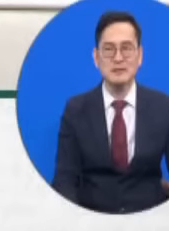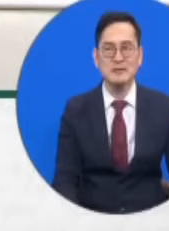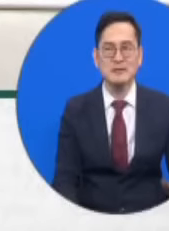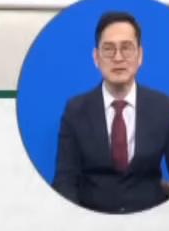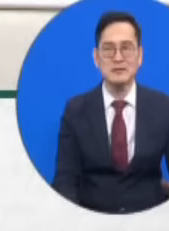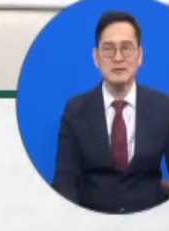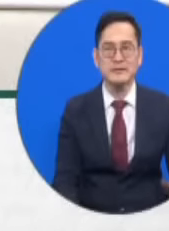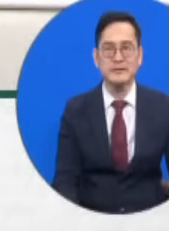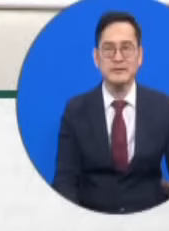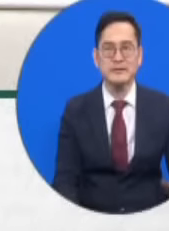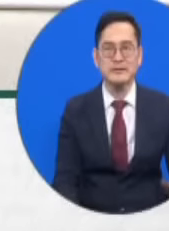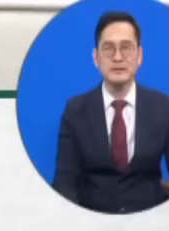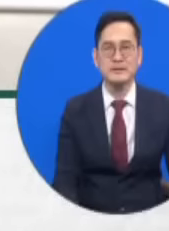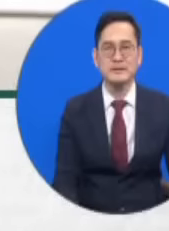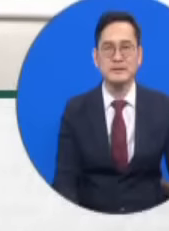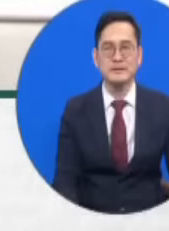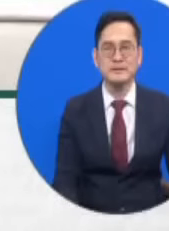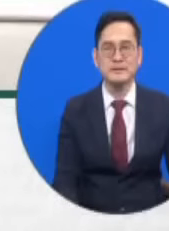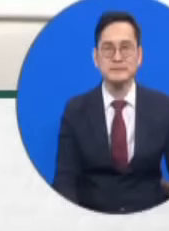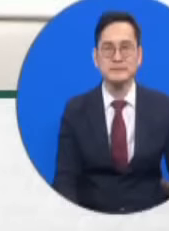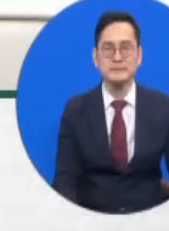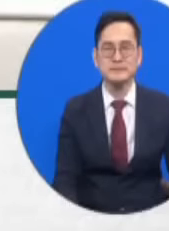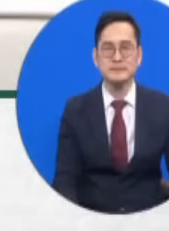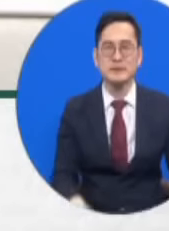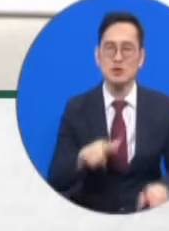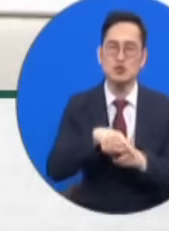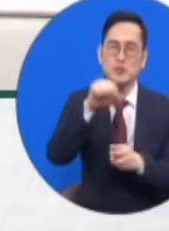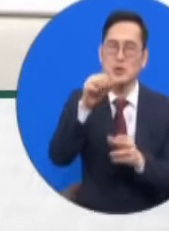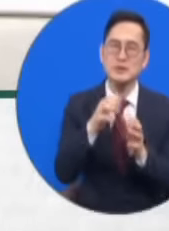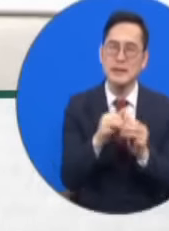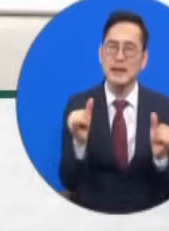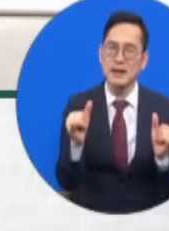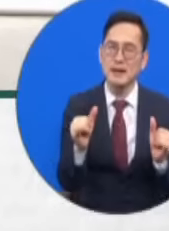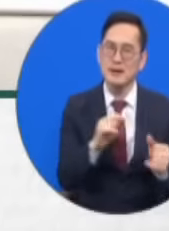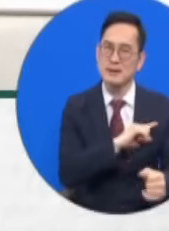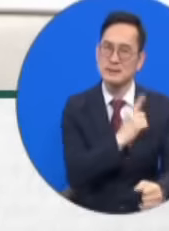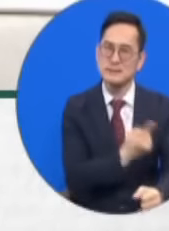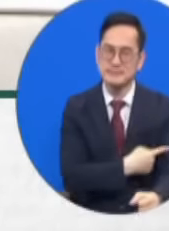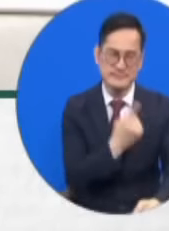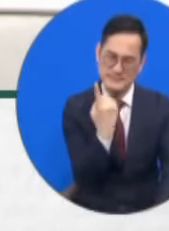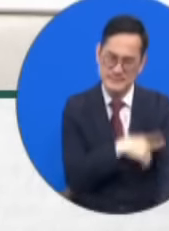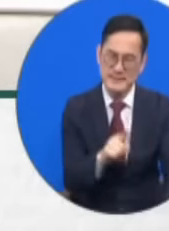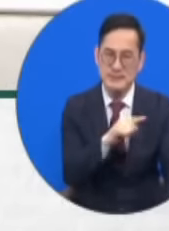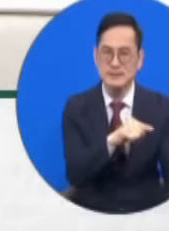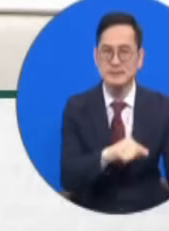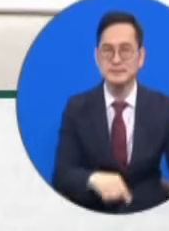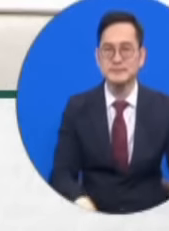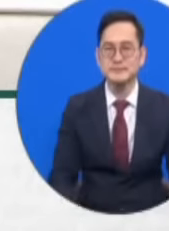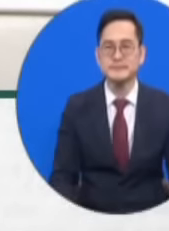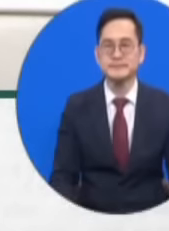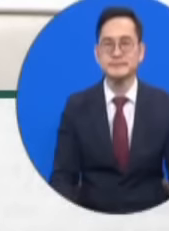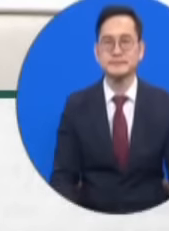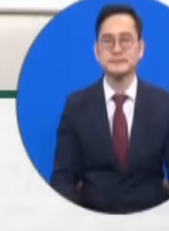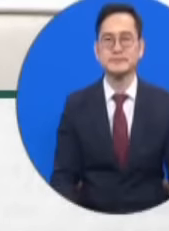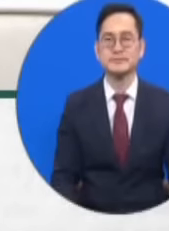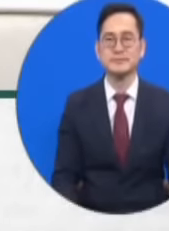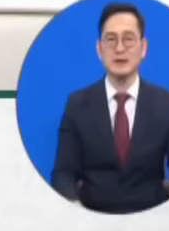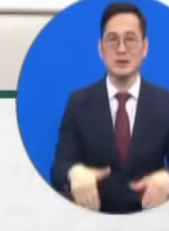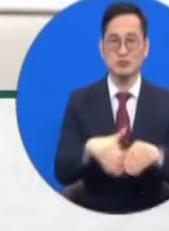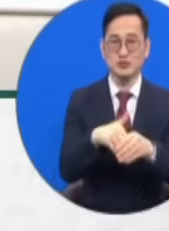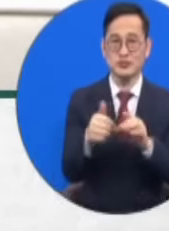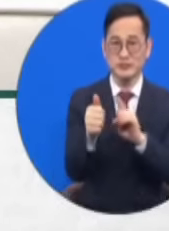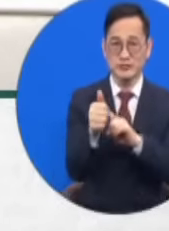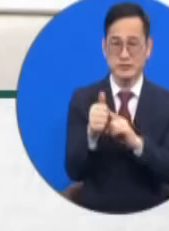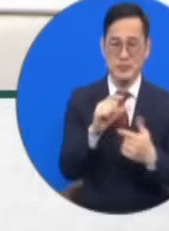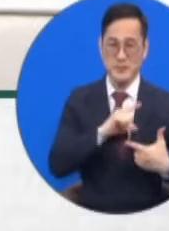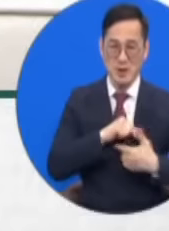2, 3일밖에 남지는 않았지만 후보자의 자격을 유지해야 되는지 정도까지 봐야 됩니다. 단순히 문재인 전 대통령에